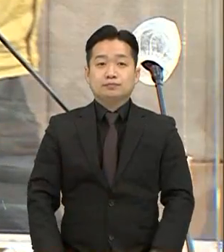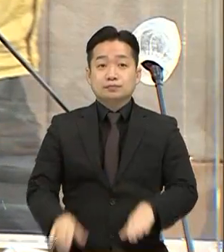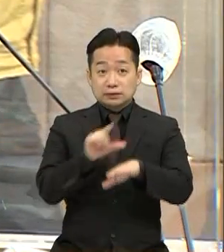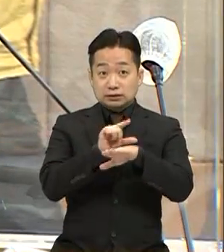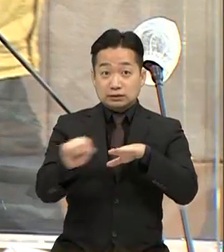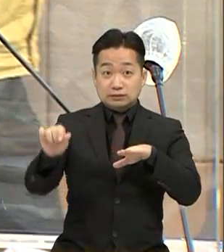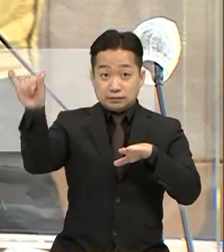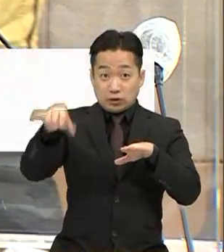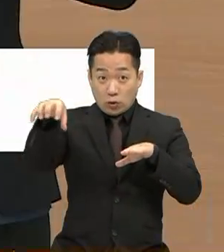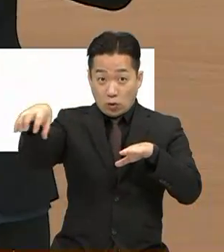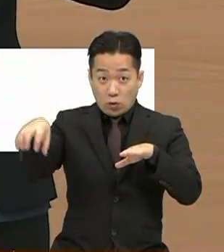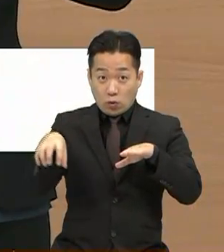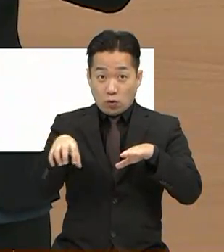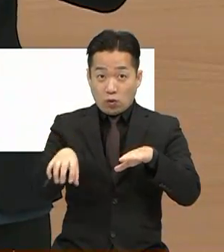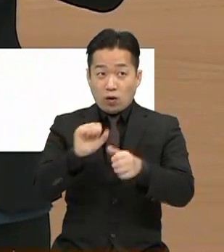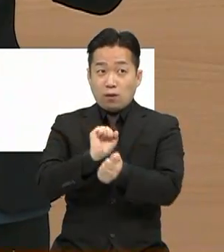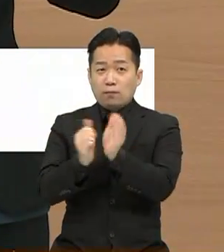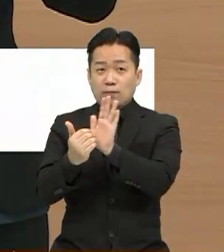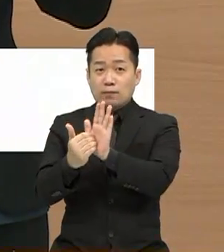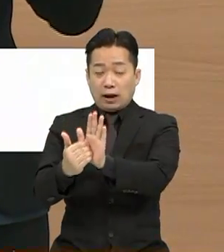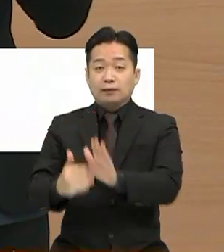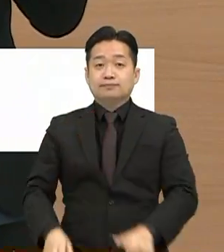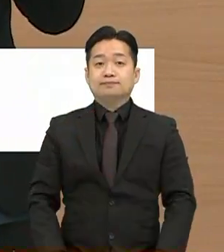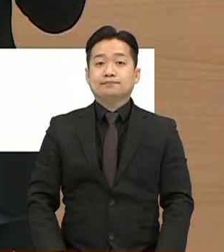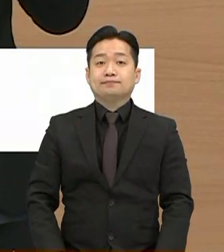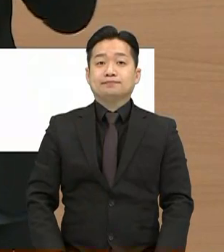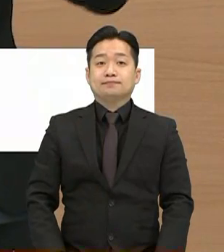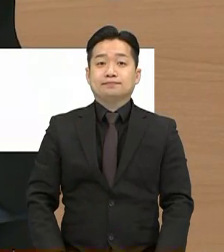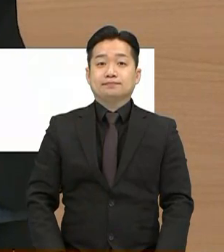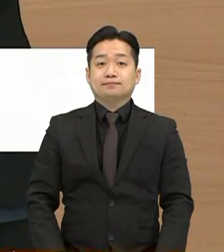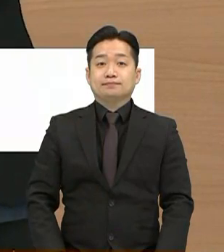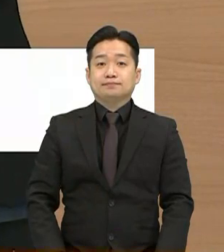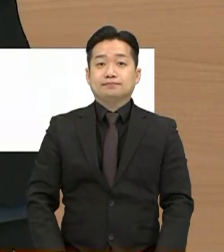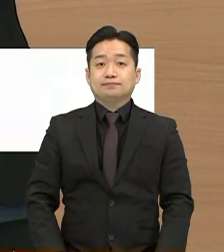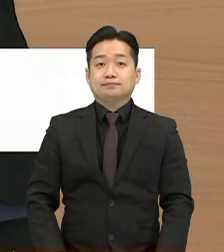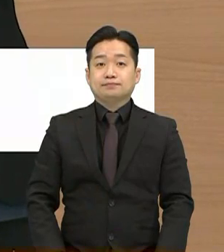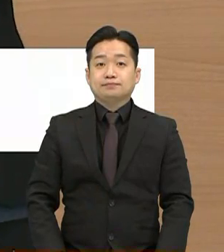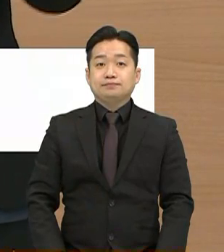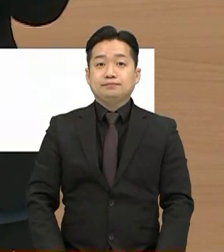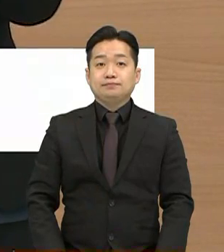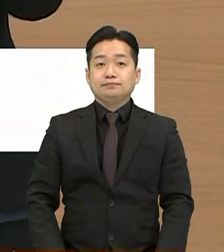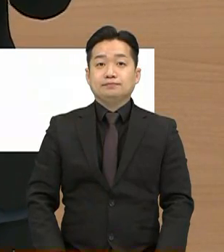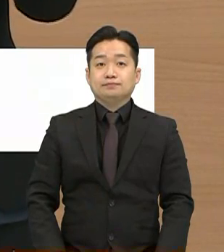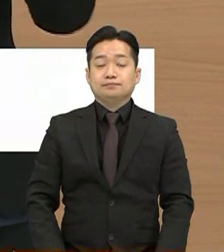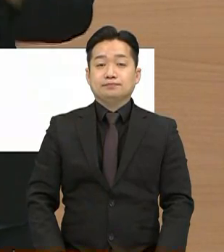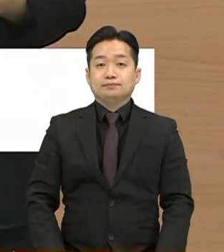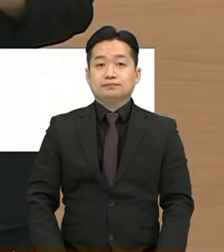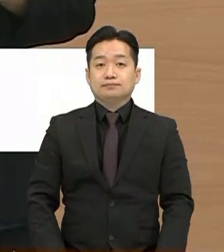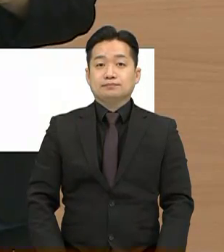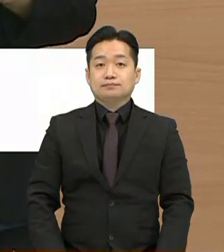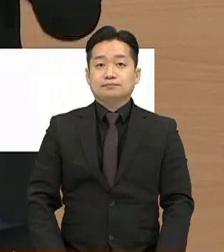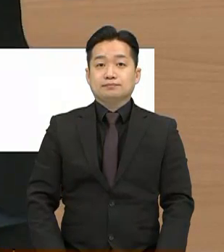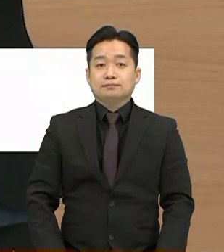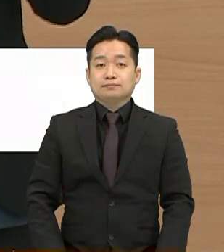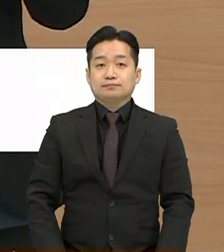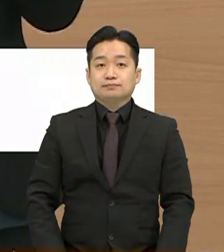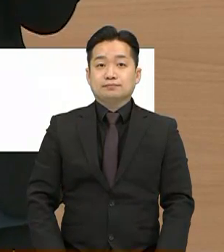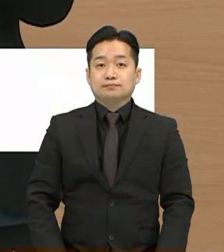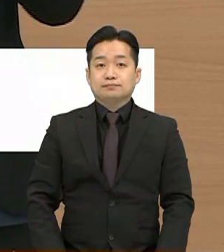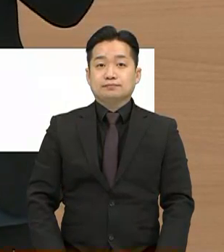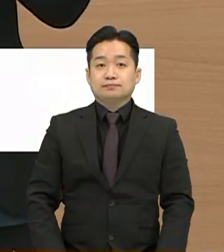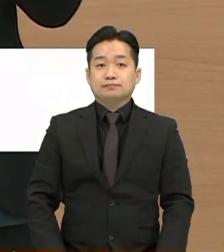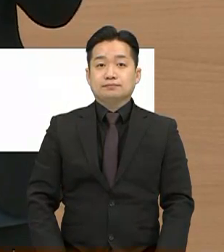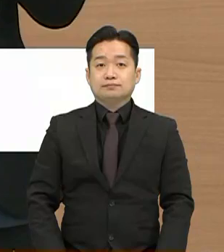비수도권에 특히 이 방역 상황이 안정적으로 되어 있다는 점, 그리고 소상공인, 자영업자들의 애로사항들 고려할 필요가